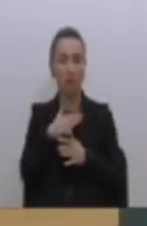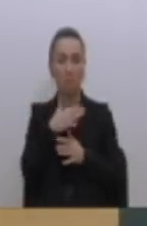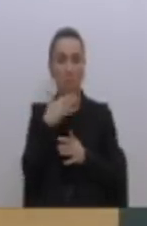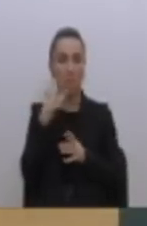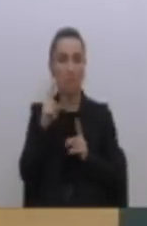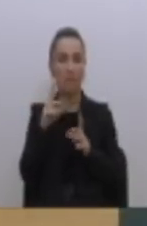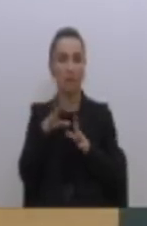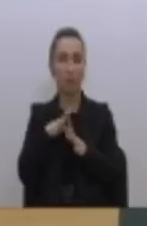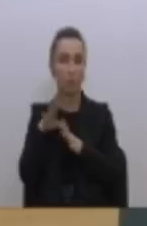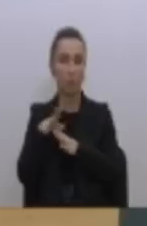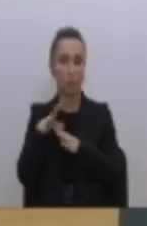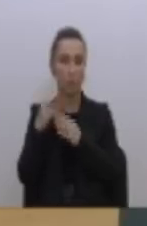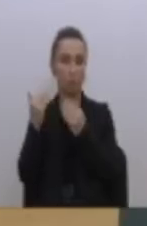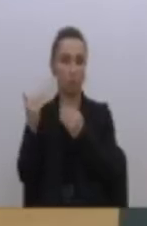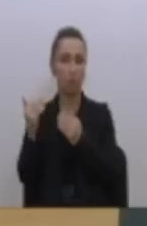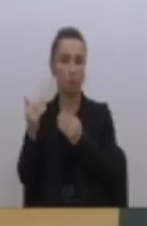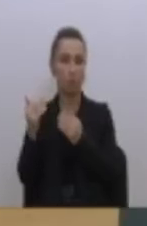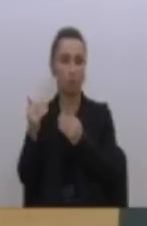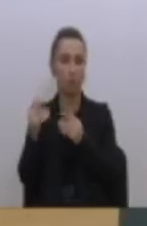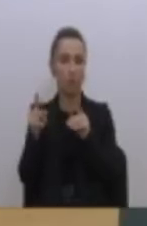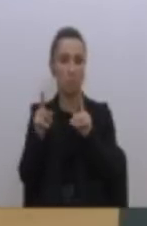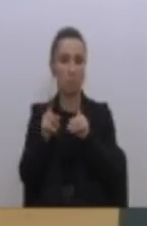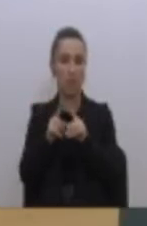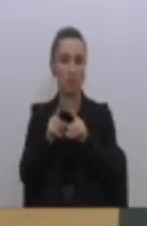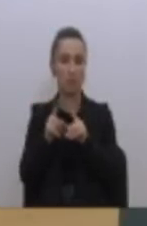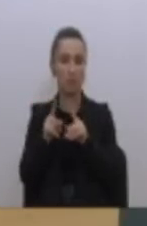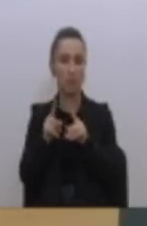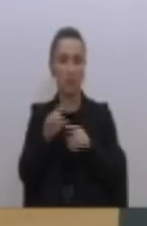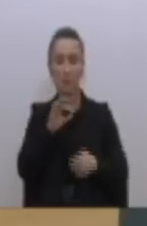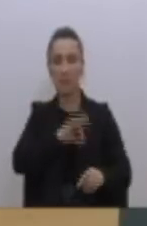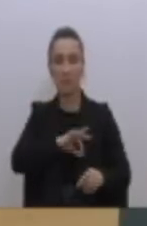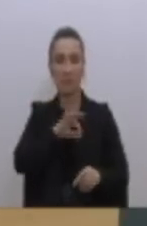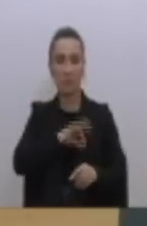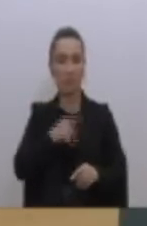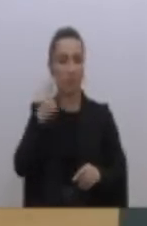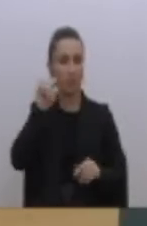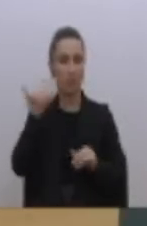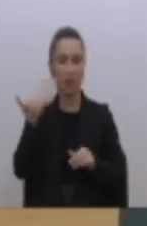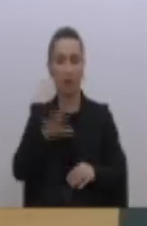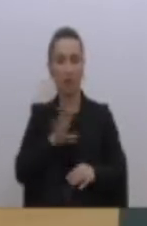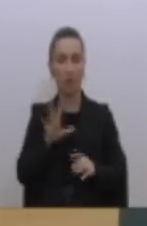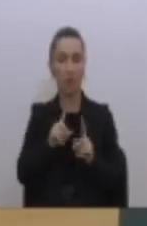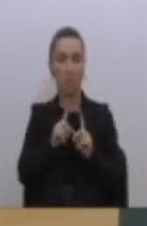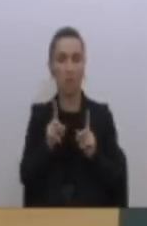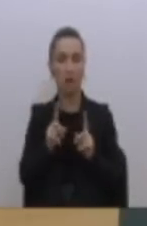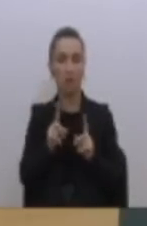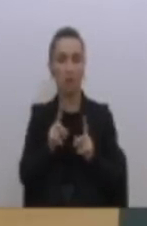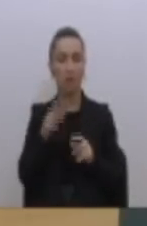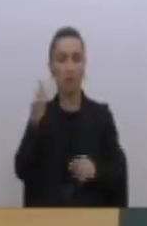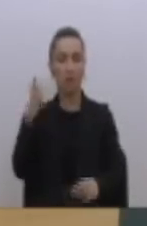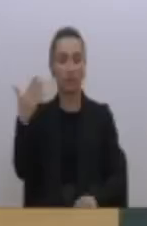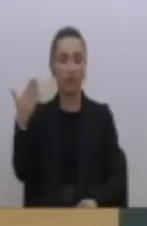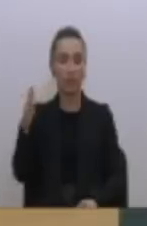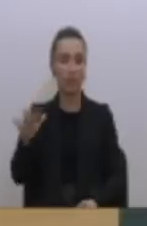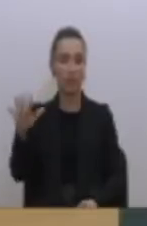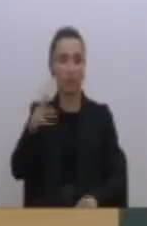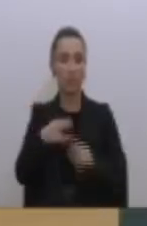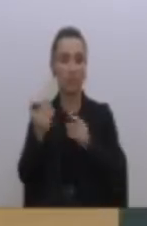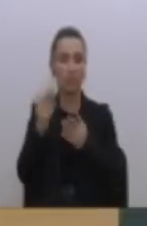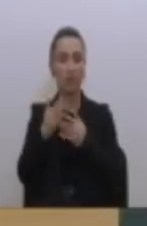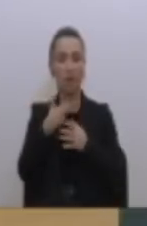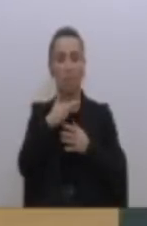რაღაც ყოფილა არც თუ მაინც და მაინც კაცობრიობისთვის სასარგებლო იდეა, მაგრამ დასავლეთი იმით არის დასავლეთი, რომ ის